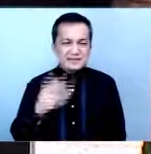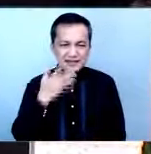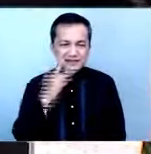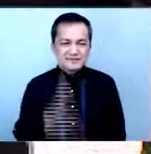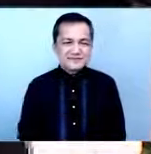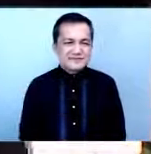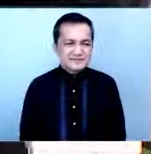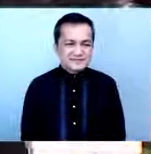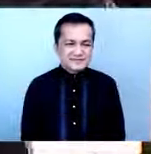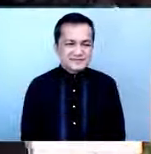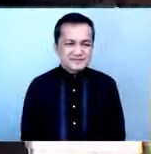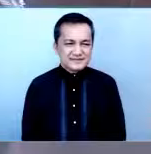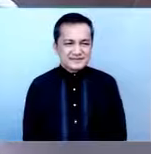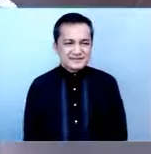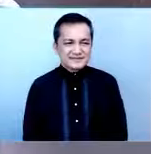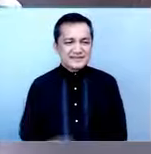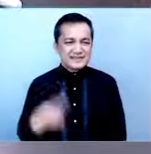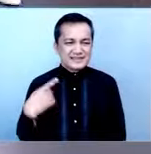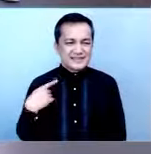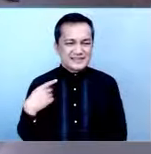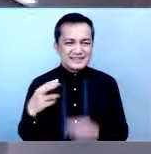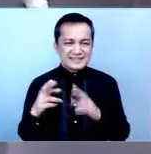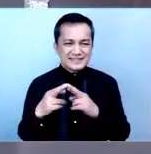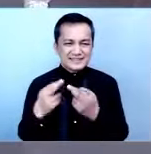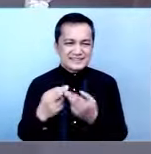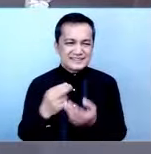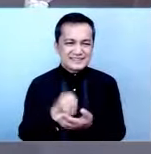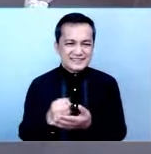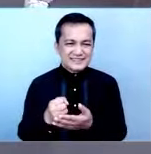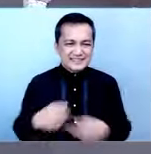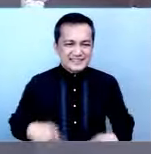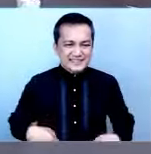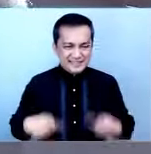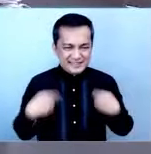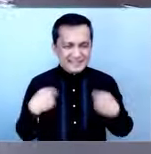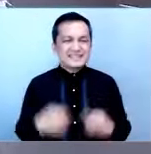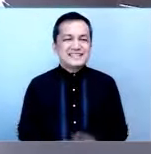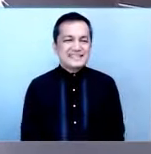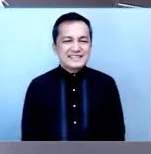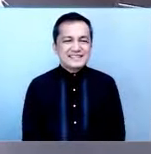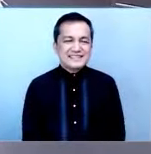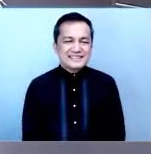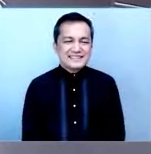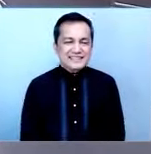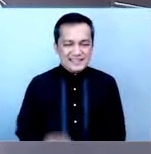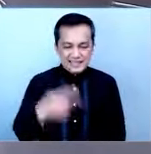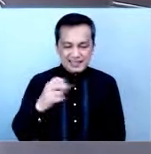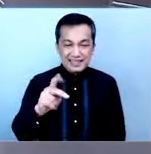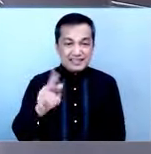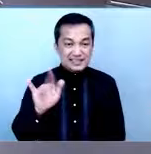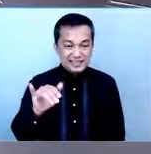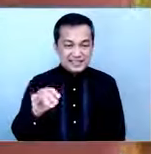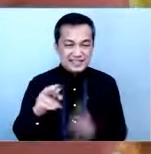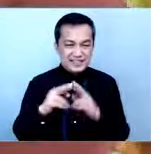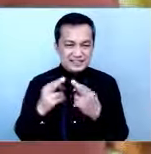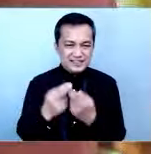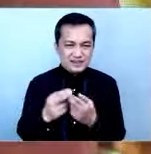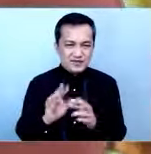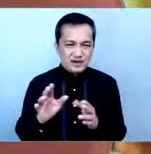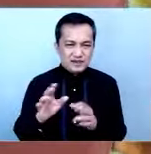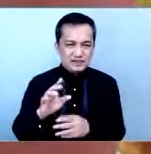Yung may karelasyon. Healthy. Healthy. Yes. Tama. Huwag toxic,